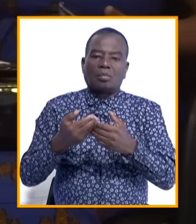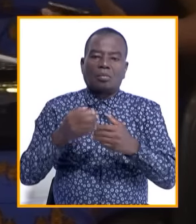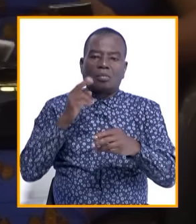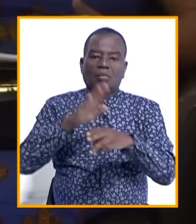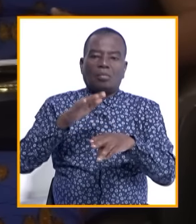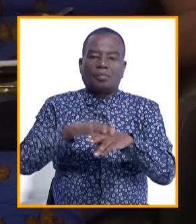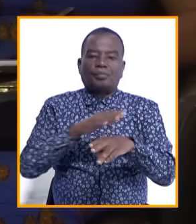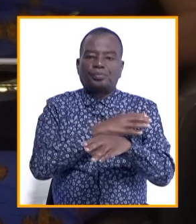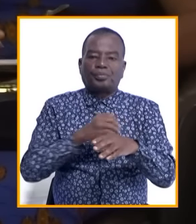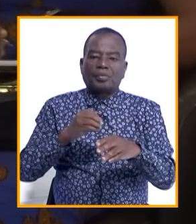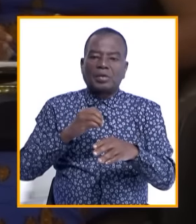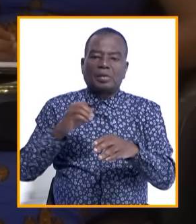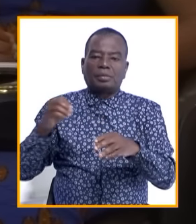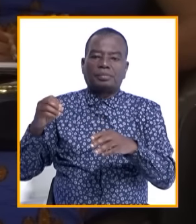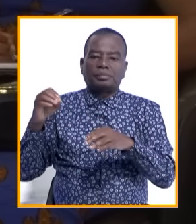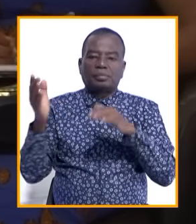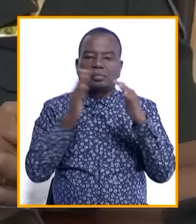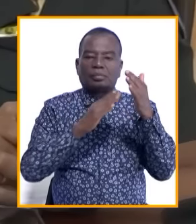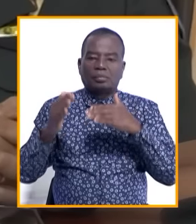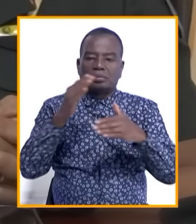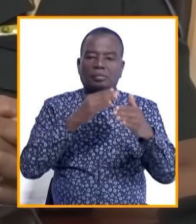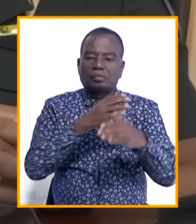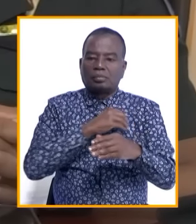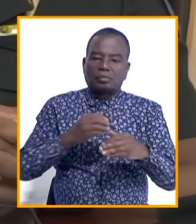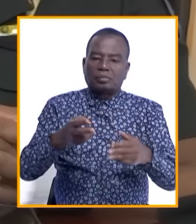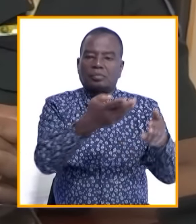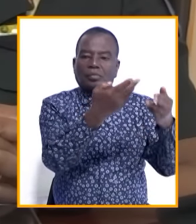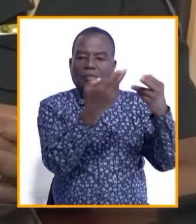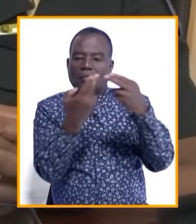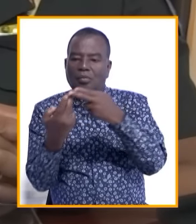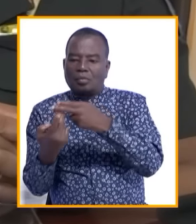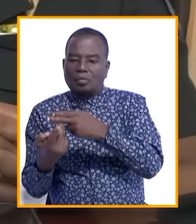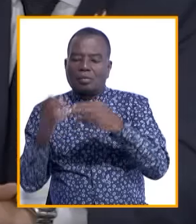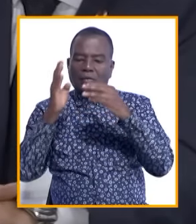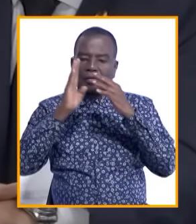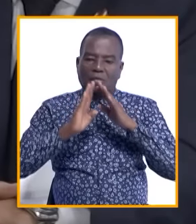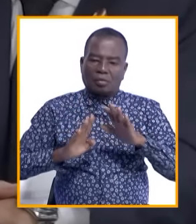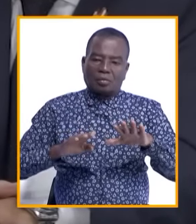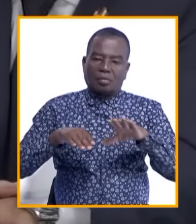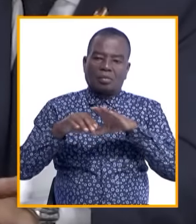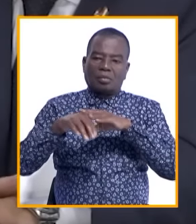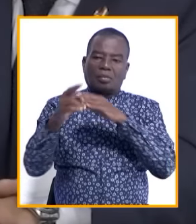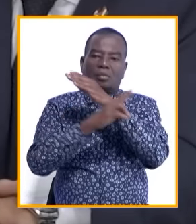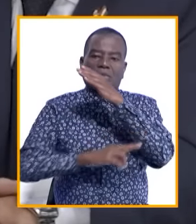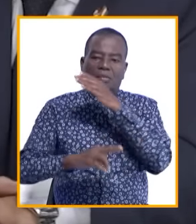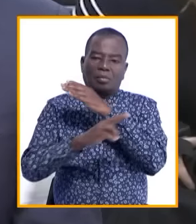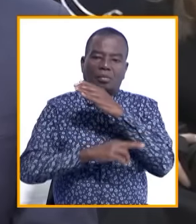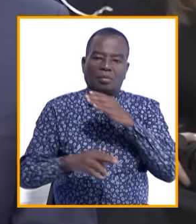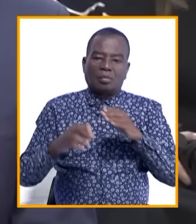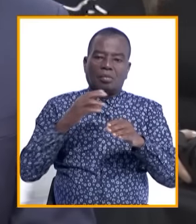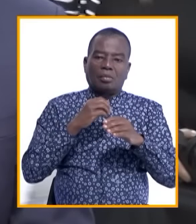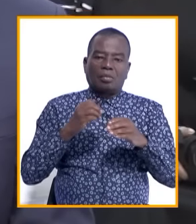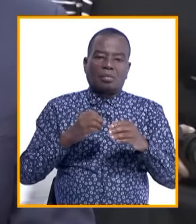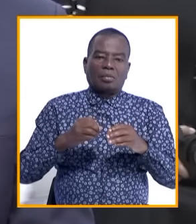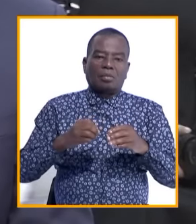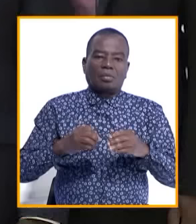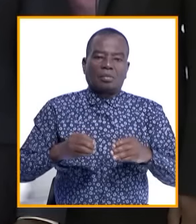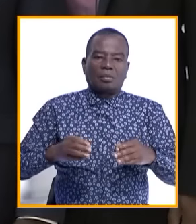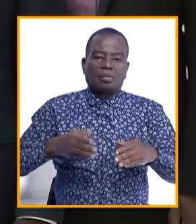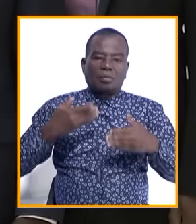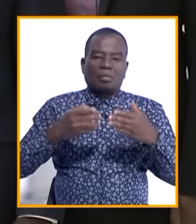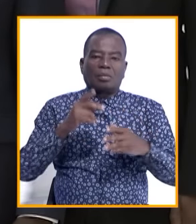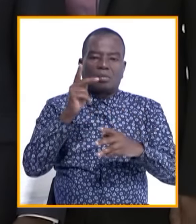prévenir les conflits, mais également de ramener la paix et la sécurité dans la région. Ça m'a fait plaisir de découvrir le